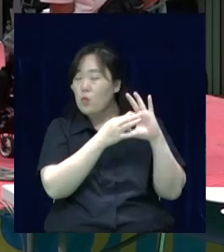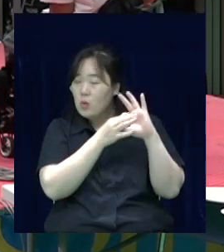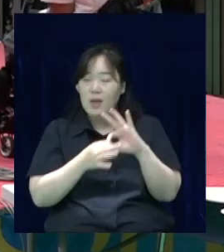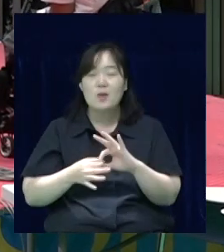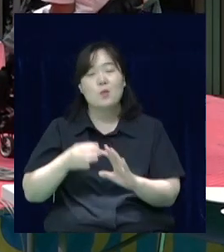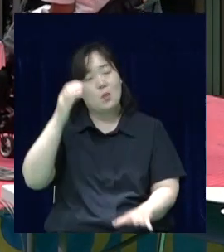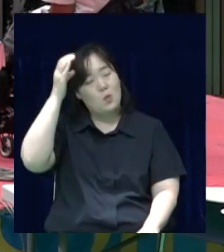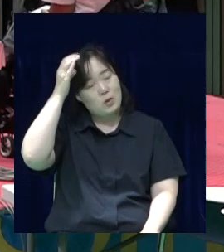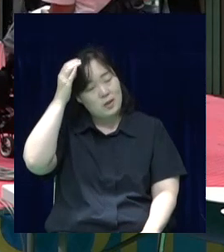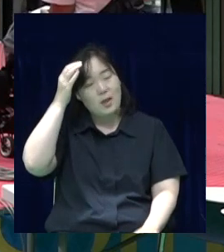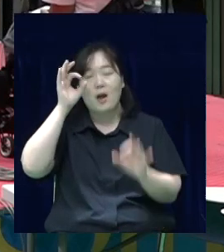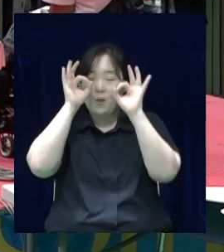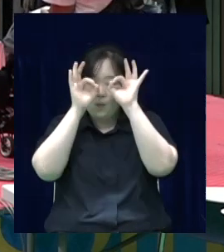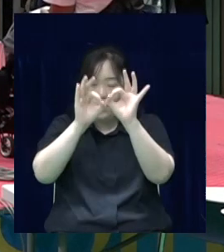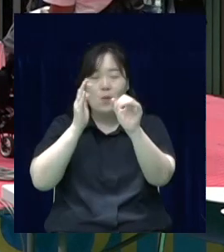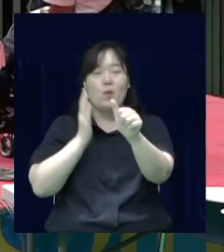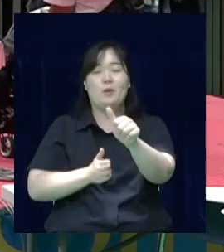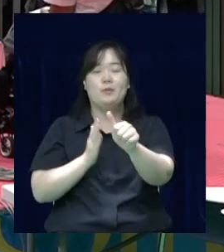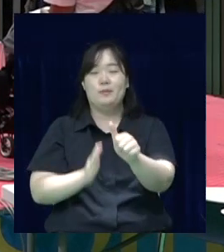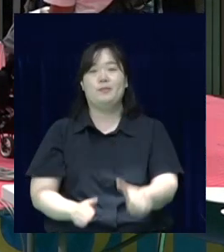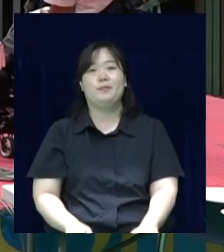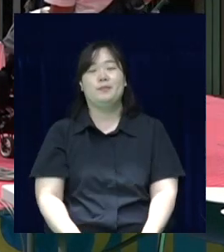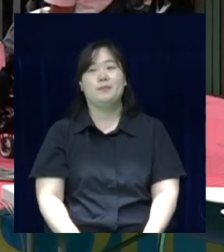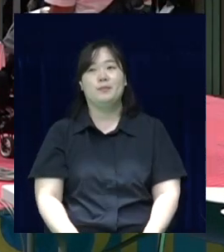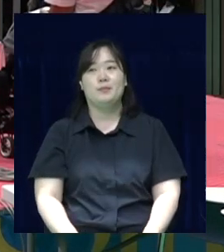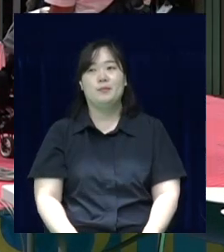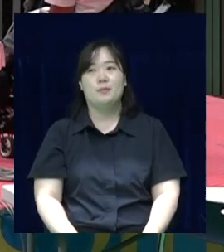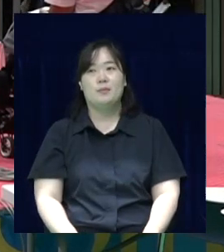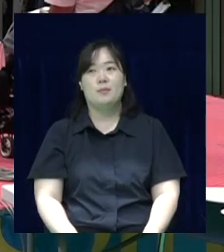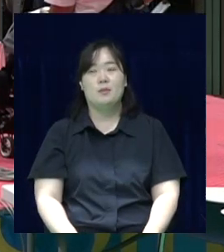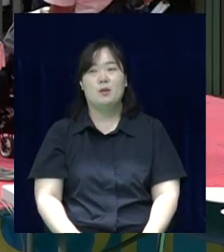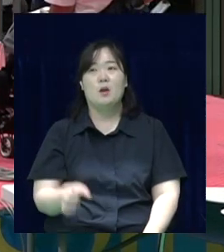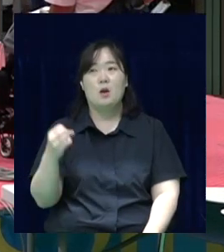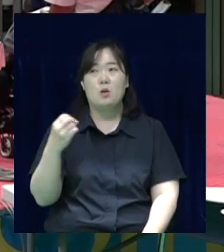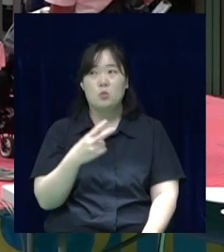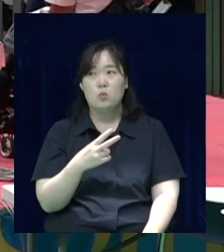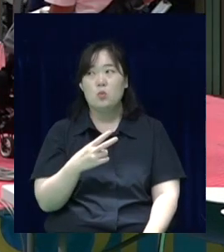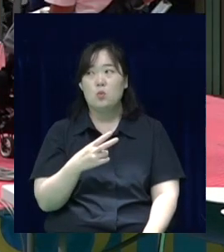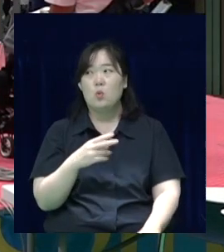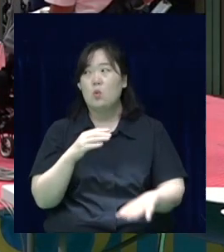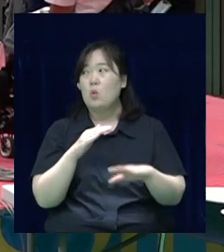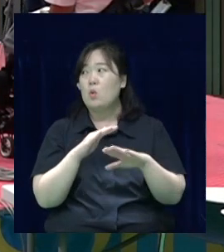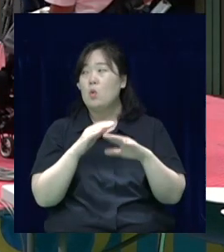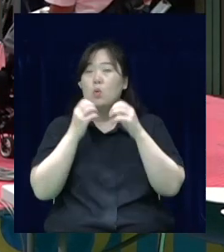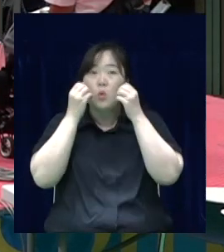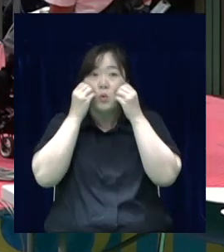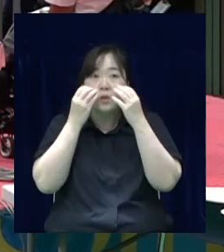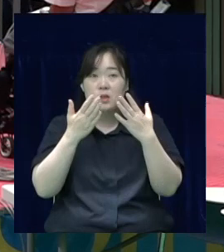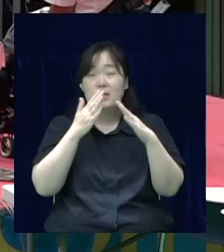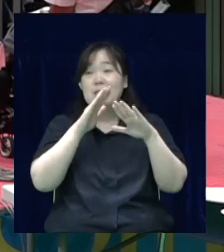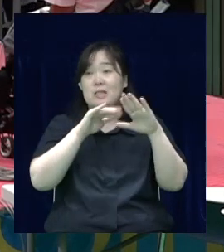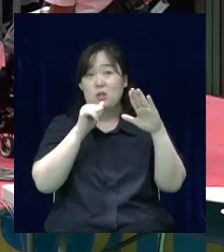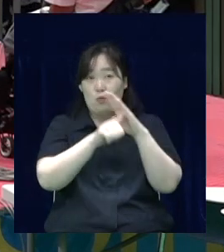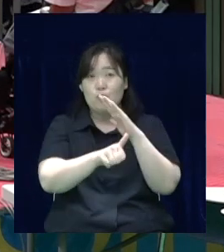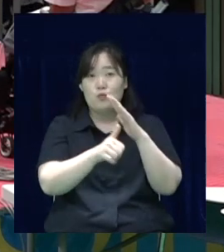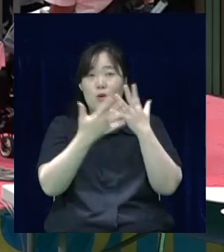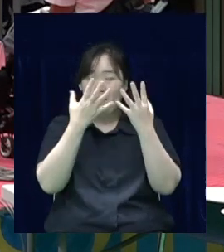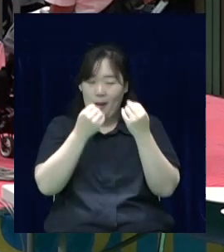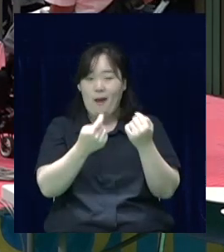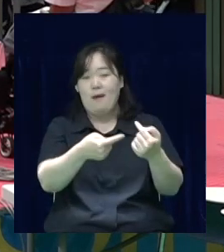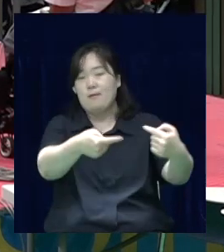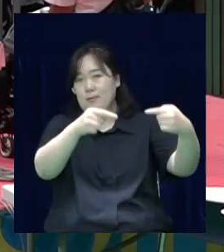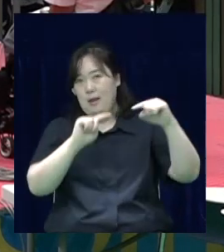있겠습니다. 네. 그런데 특징적인 부분은 네. 신인 선수가 많이 나왔다는 겁니다. 아, 그렇죠. 예. 어떤